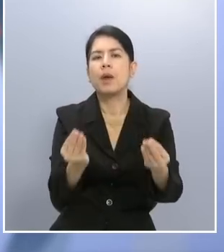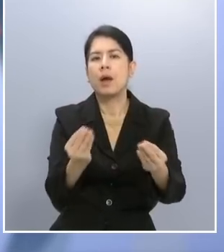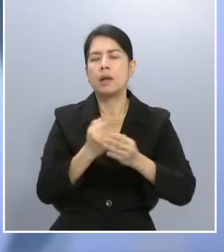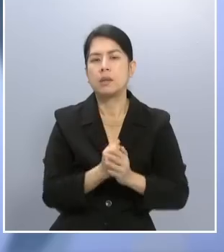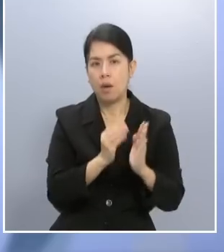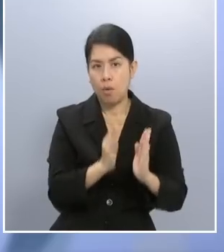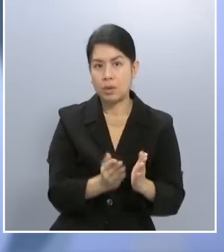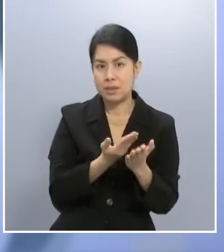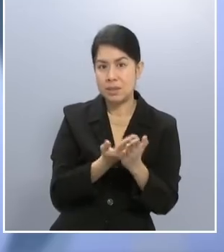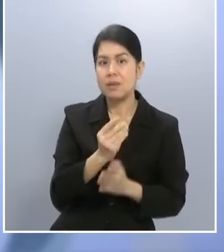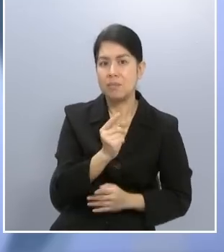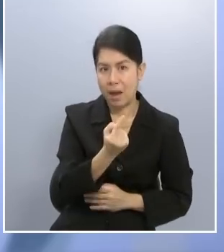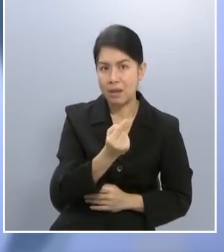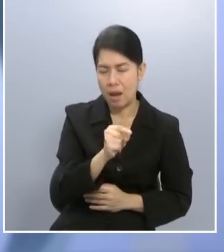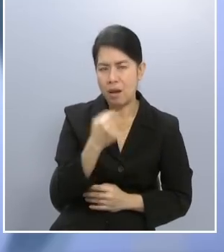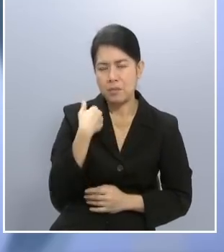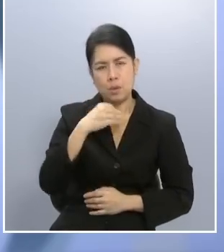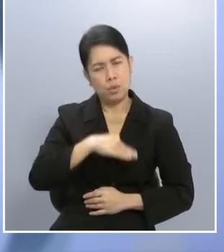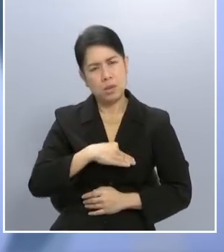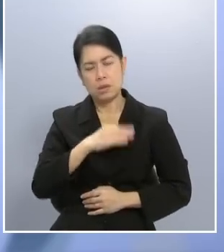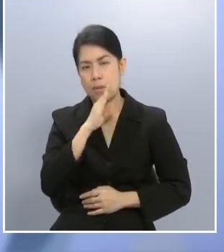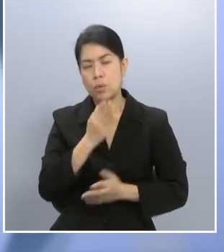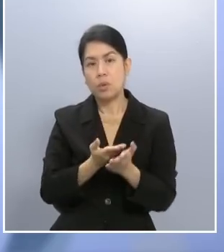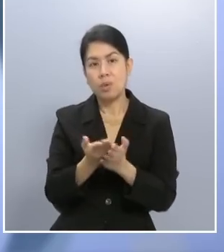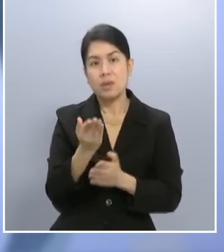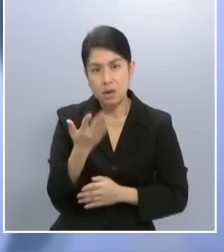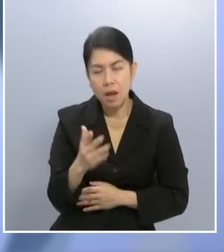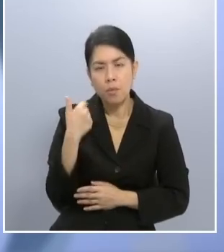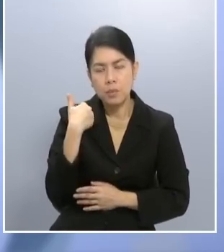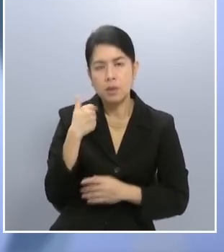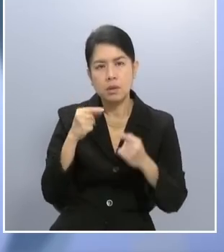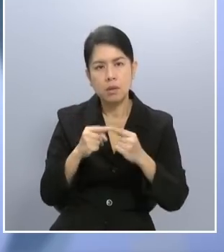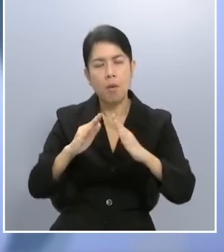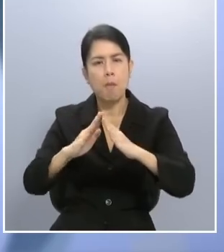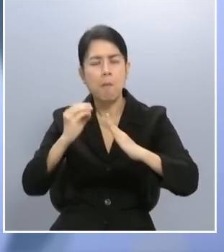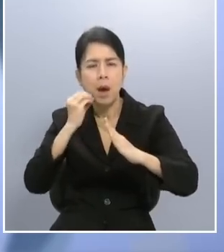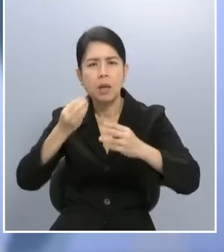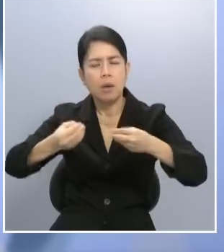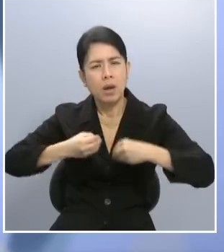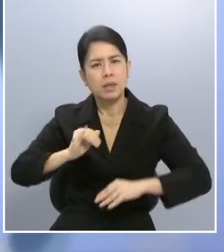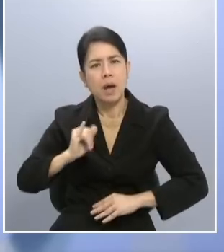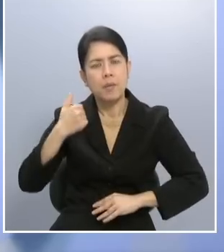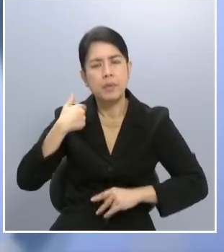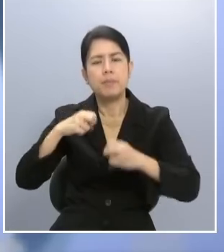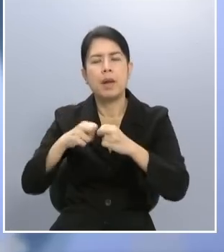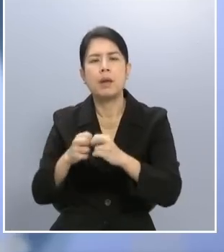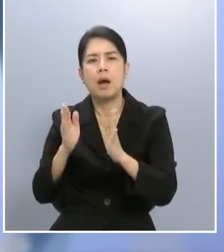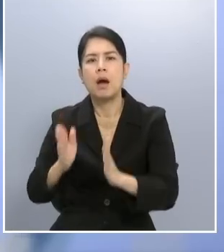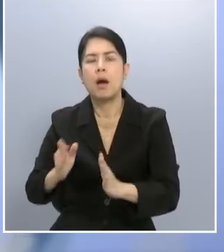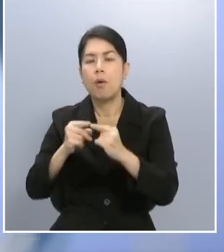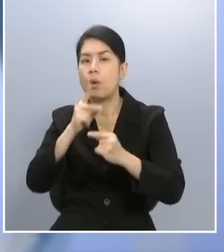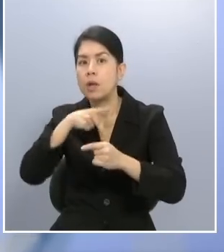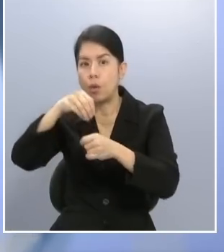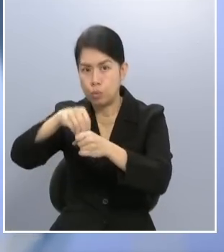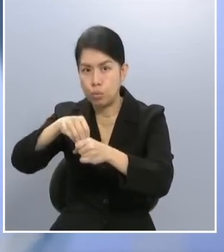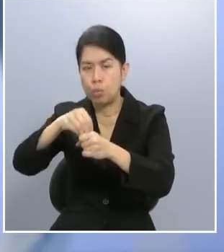ที่เข้ามาซื้อใหม่มันจะได้เป็นทำกับเขาเพราะตอนนี้มันมีเหตุยิงกันตายแล้วเนี่ยมันจะดีไหมเท่านั้นเองอะไรแบบนั้นน่ะฮะไม่ใช่ไม่เข้า